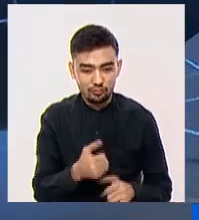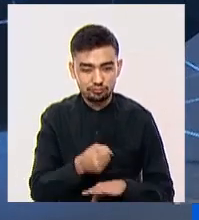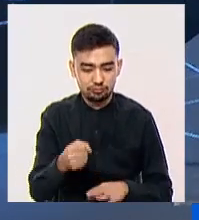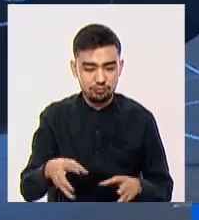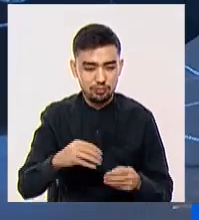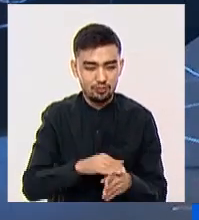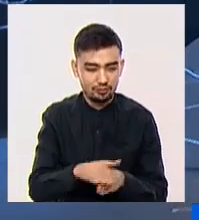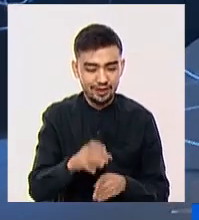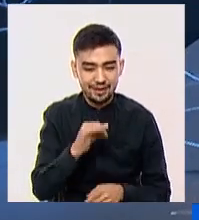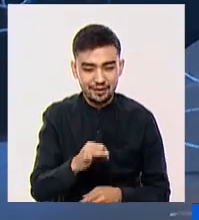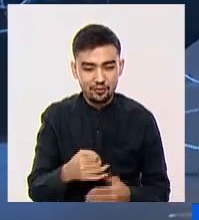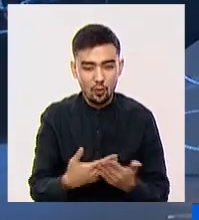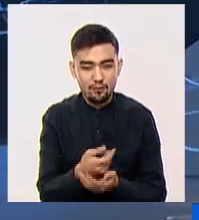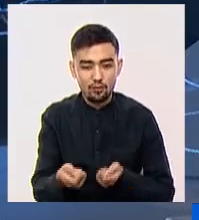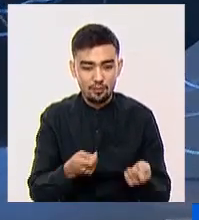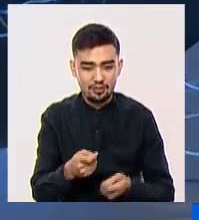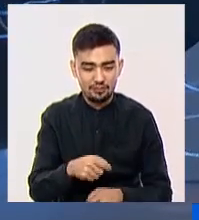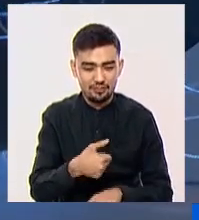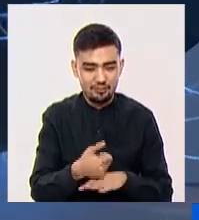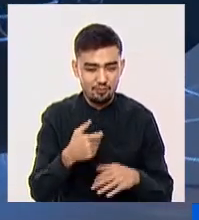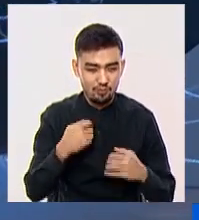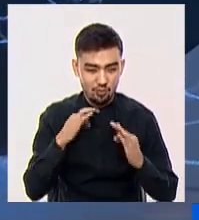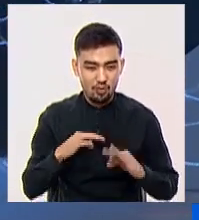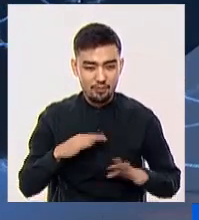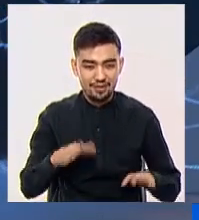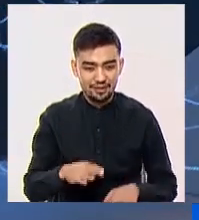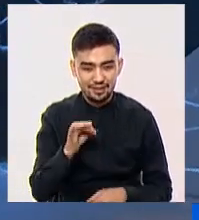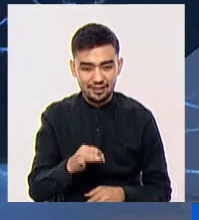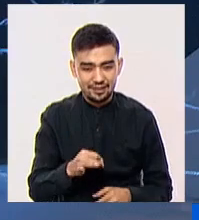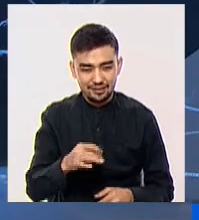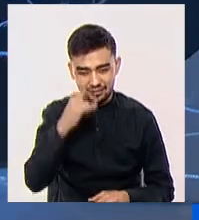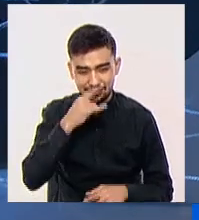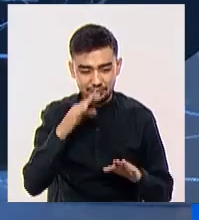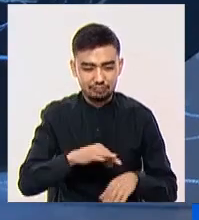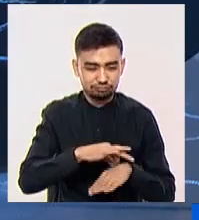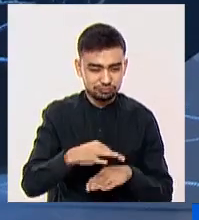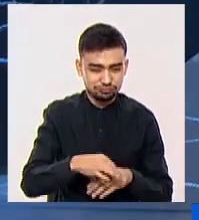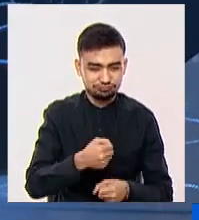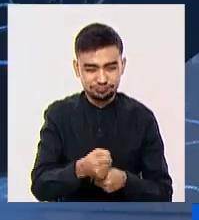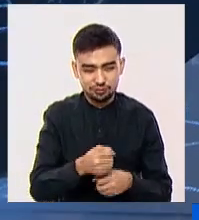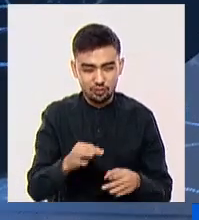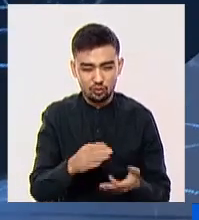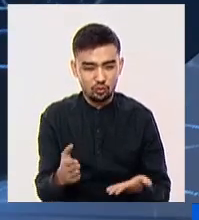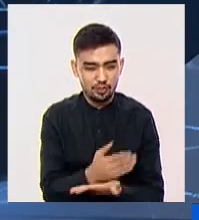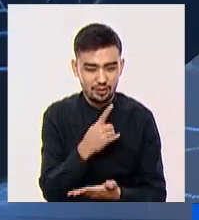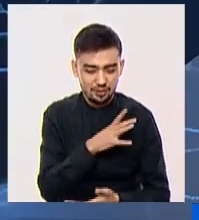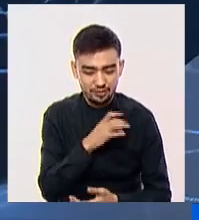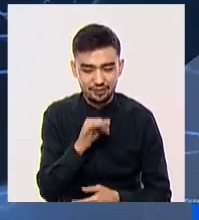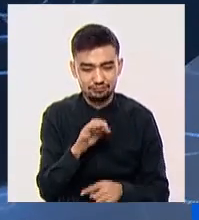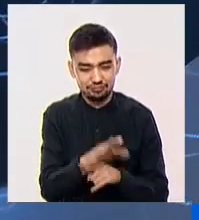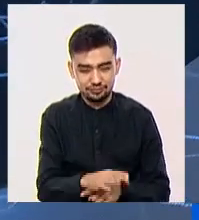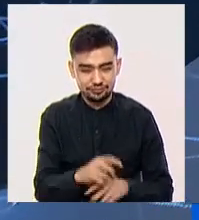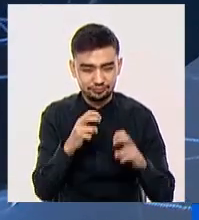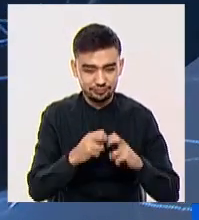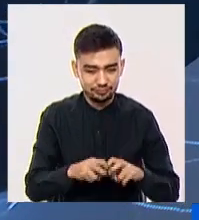поручил новому руководителю генеральной прокуратуры искоренить пытки в казахстане президент дал задание выработать предложения об